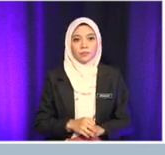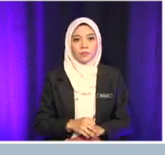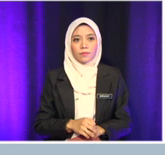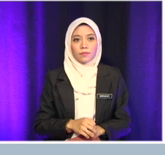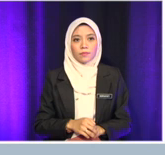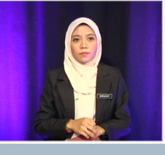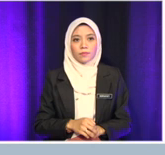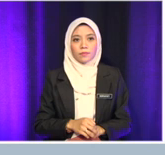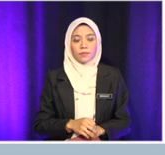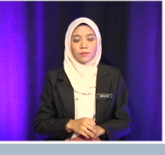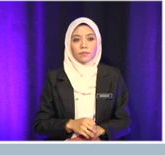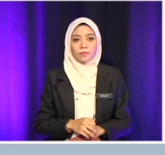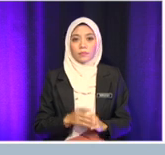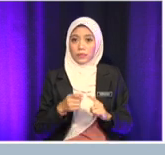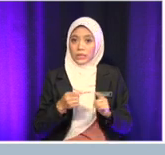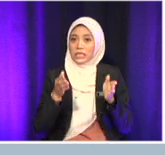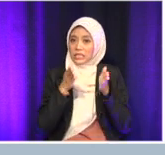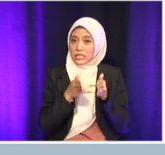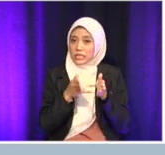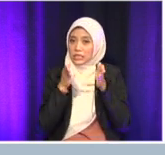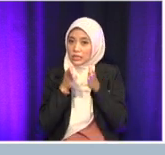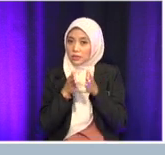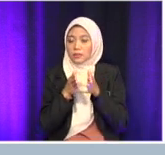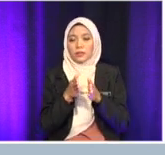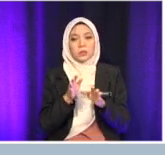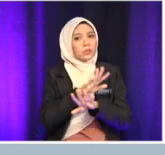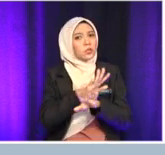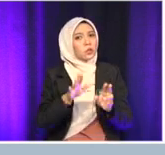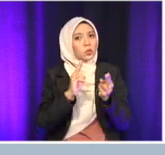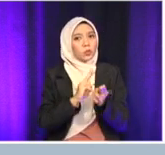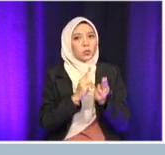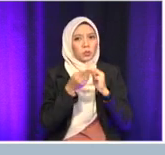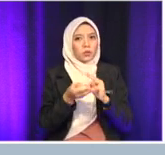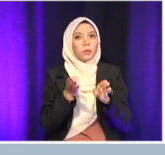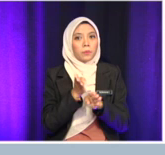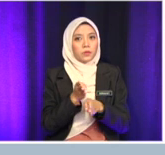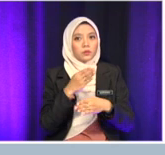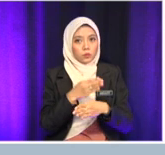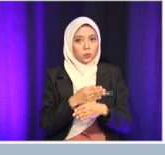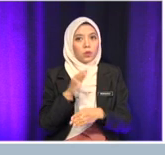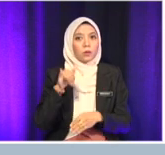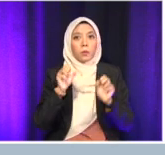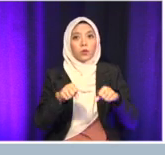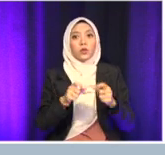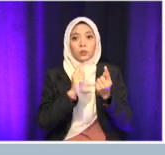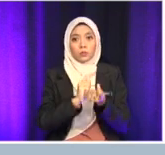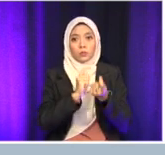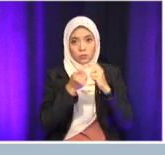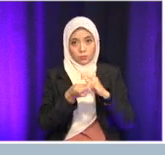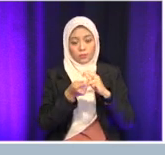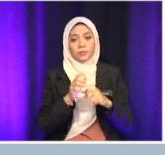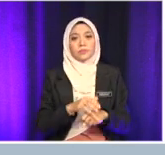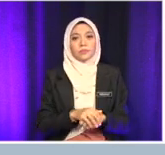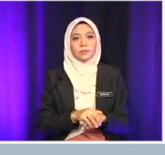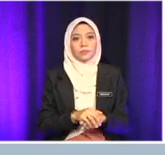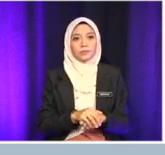sekecil yang kecil tidak mengubah Apa bentuk Ia adalah kongruen ada tiga transformasi yang kongruen adalah putaran